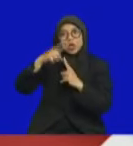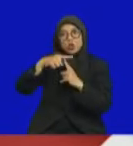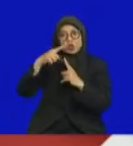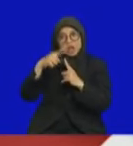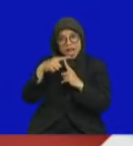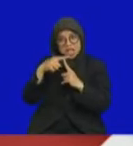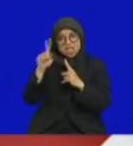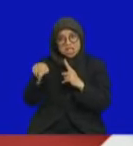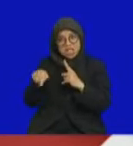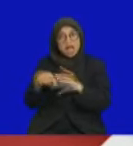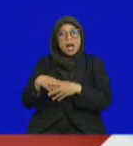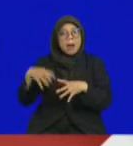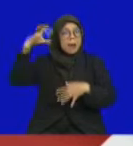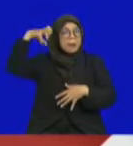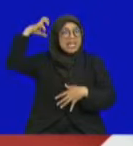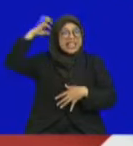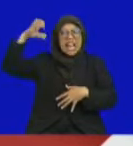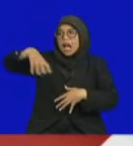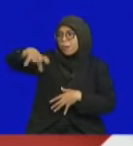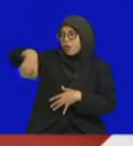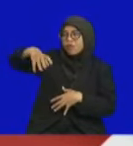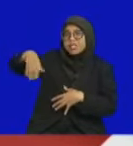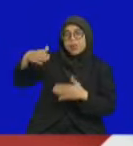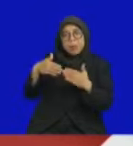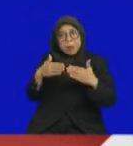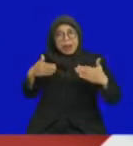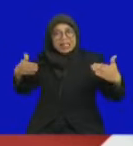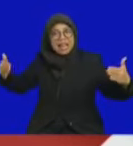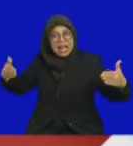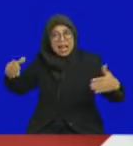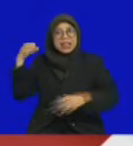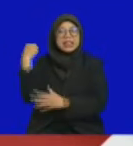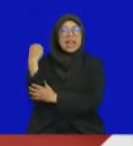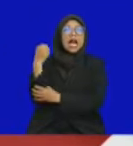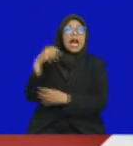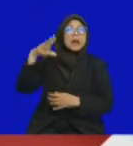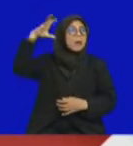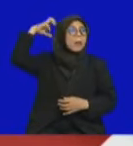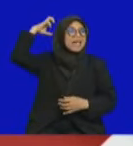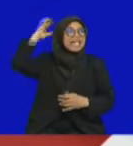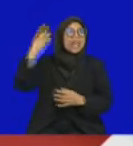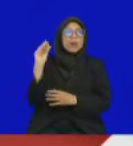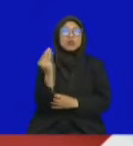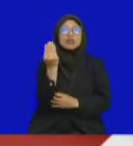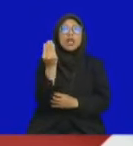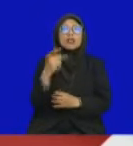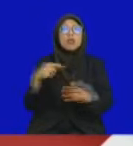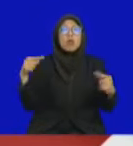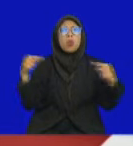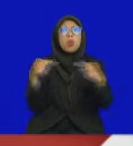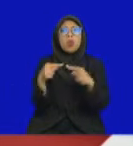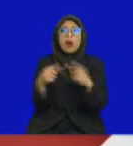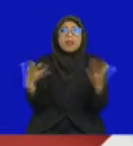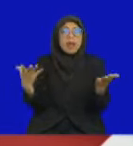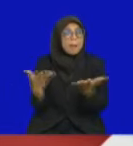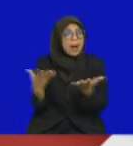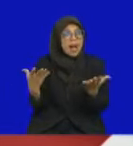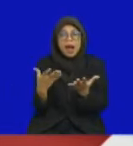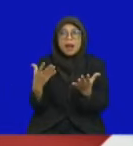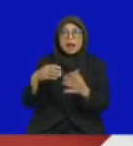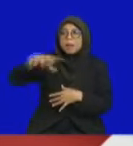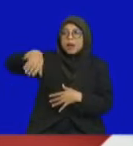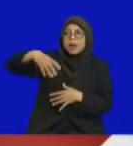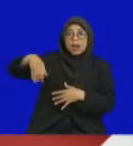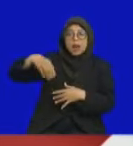provinsi sebagai bagian dari perpanjangan tangan pemerintah pusat Bagaimana hubungan antara pempr pemkap